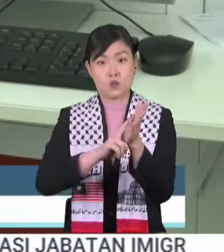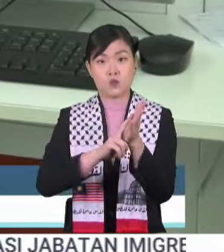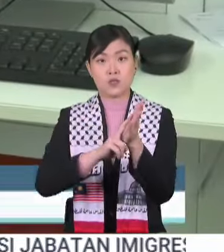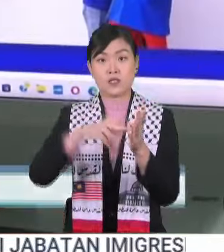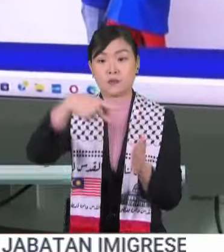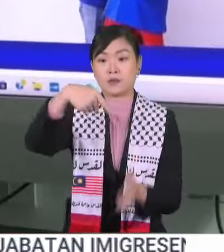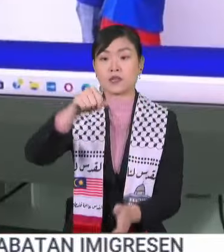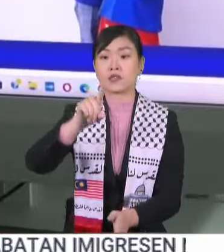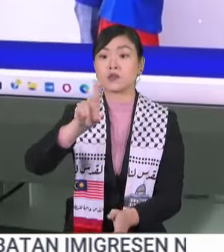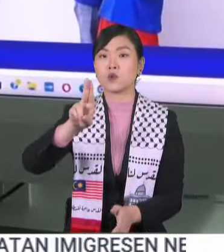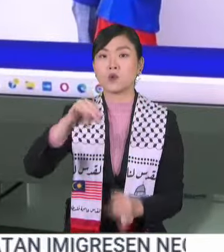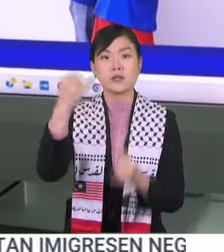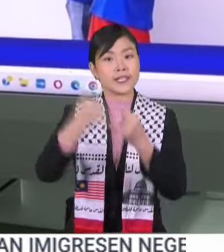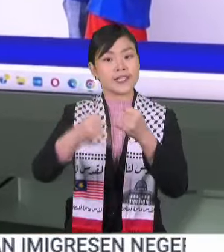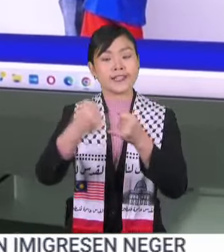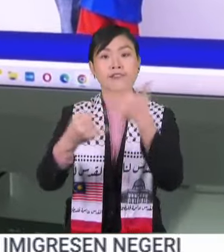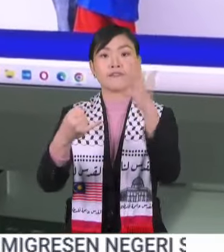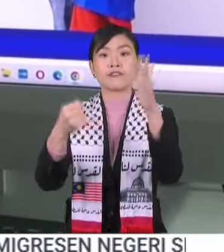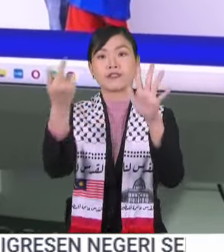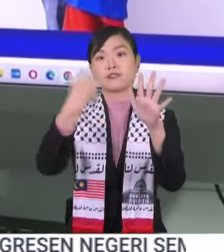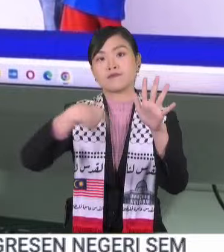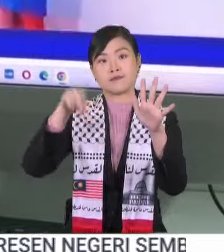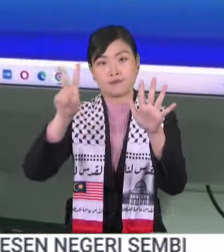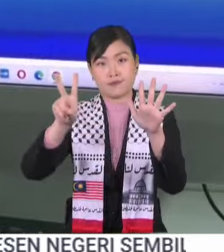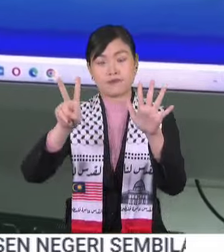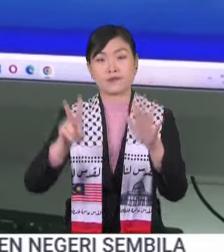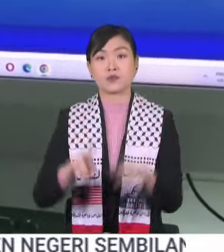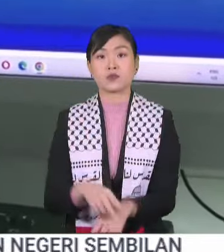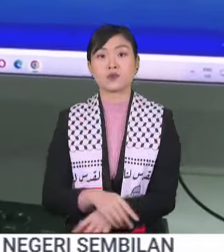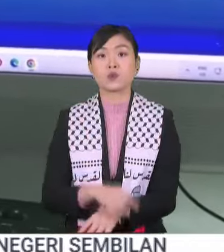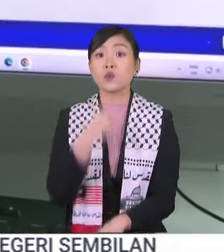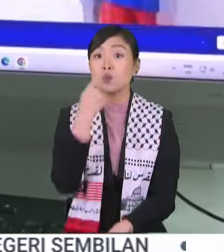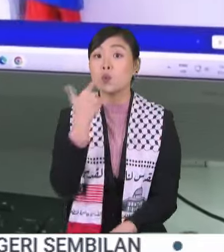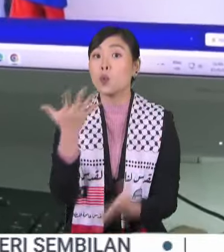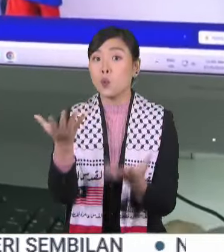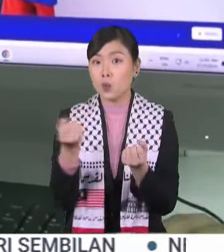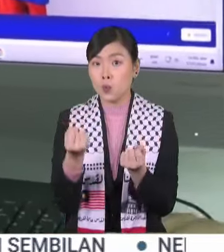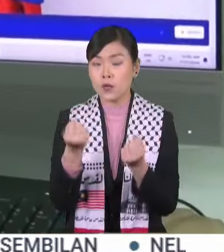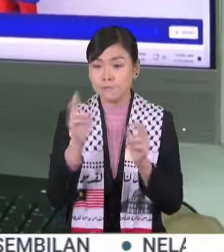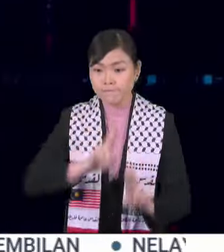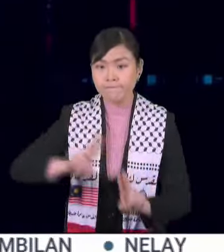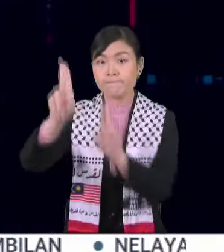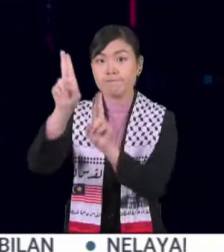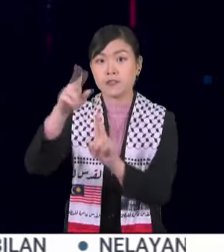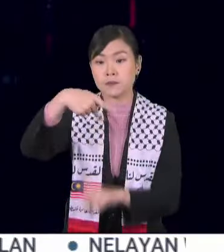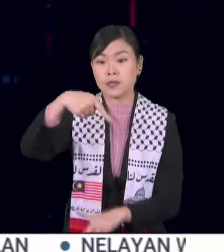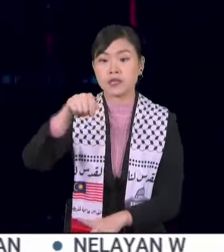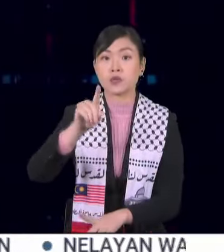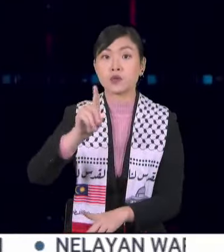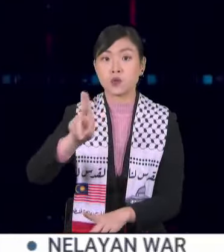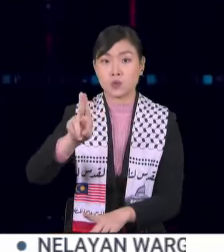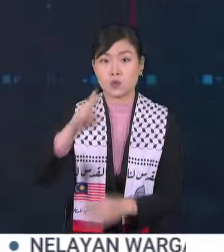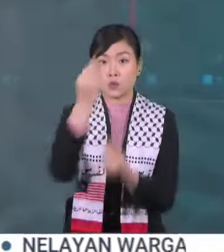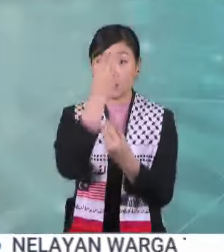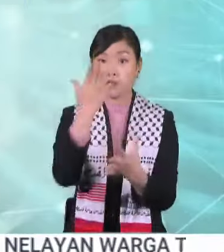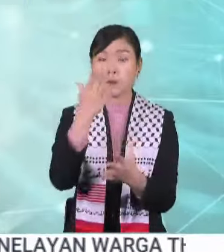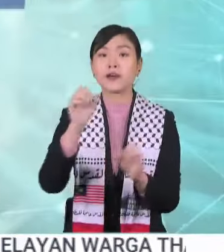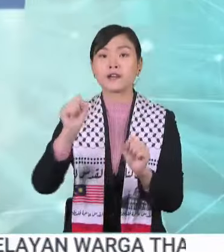selewat-lewatnya 15 Februari ini orang ramai yang ingin membuat pengemaskinian padu boleh keutan